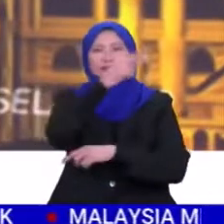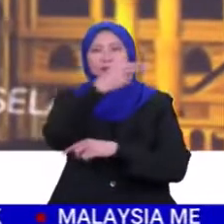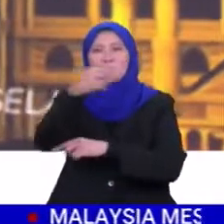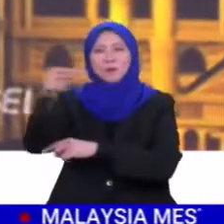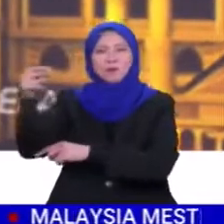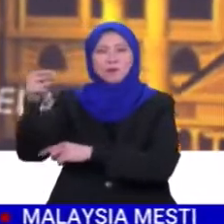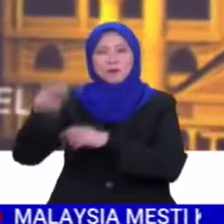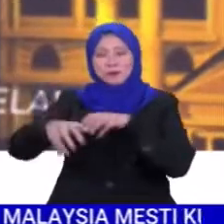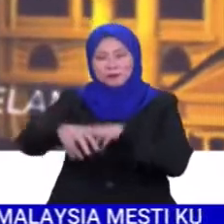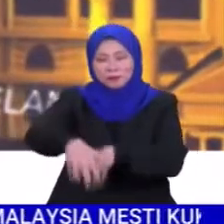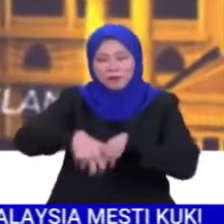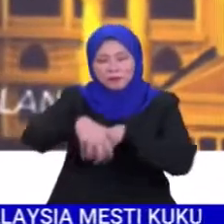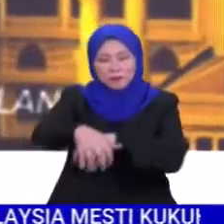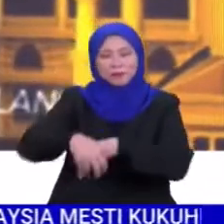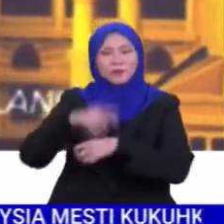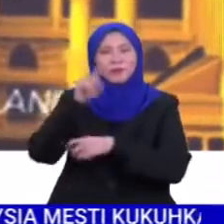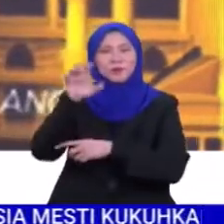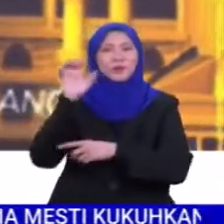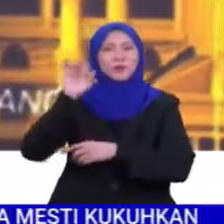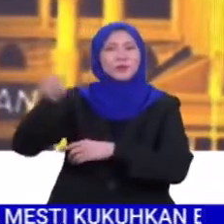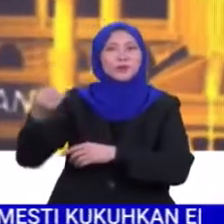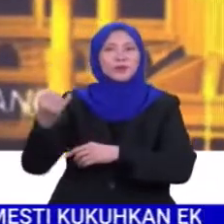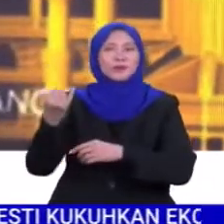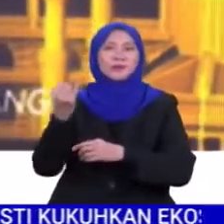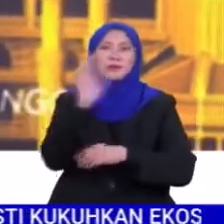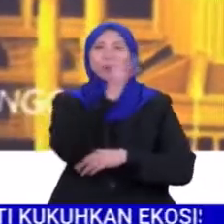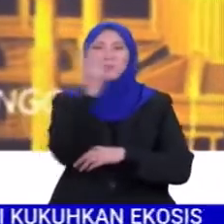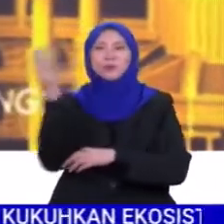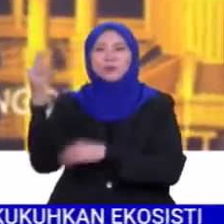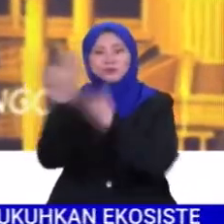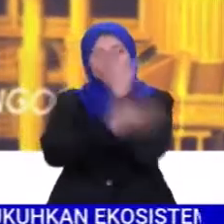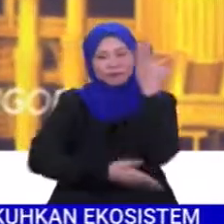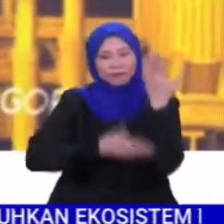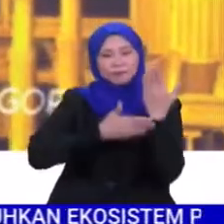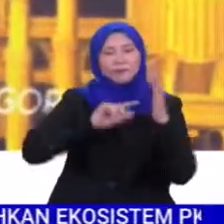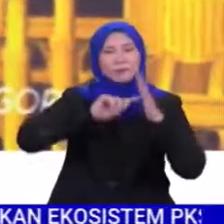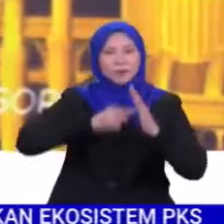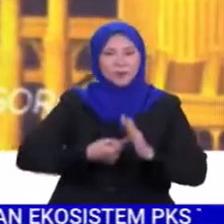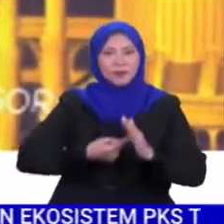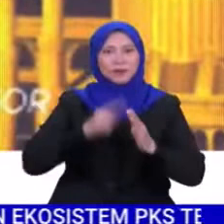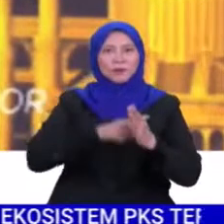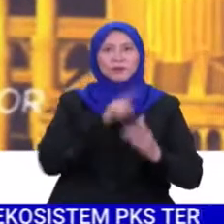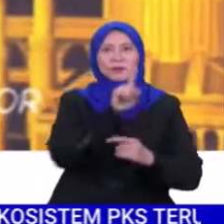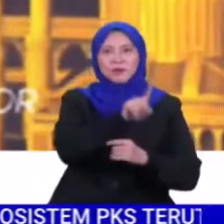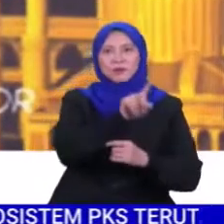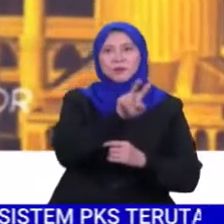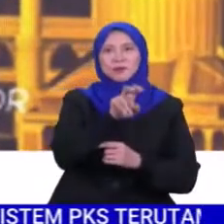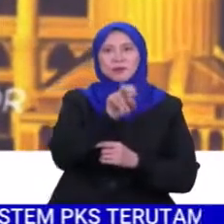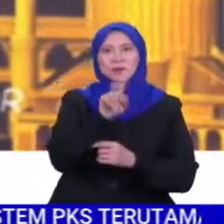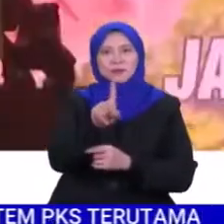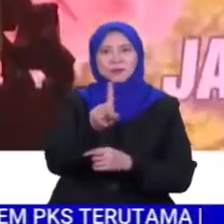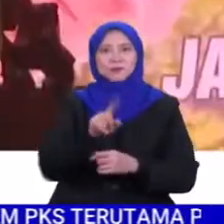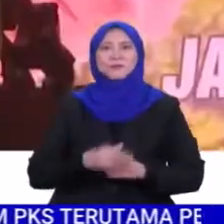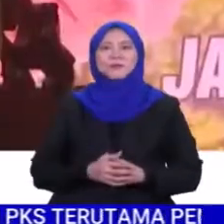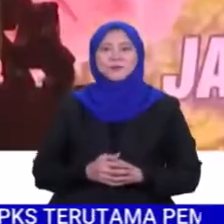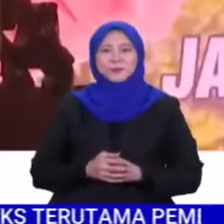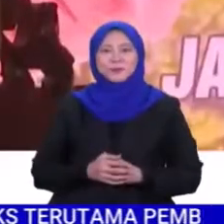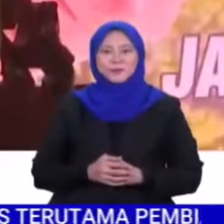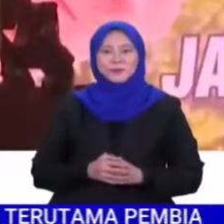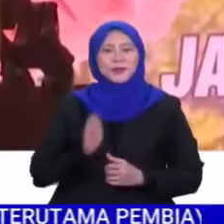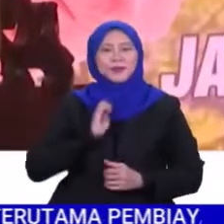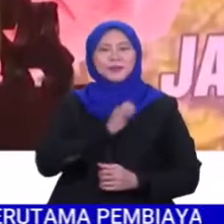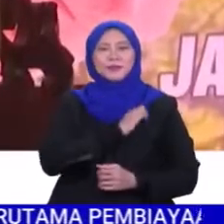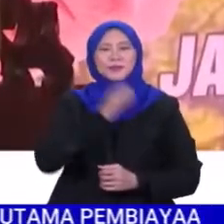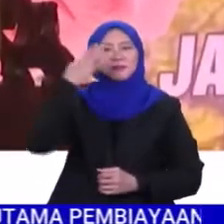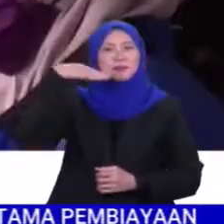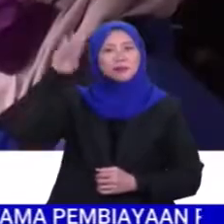penanaman 100000000 pokok menjelang 2025 diseluruh negara bermula sejak Januari 2001 menerus